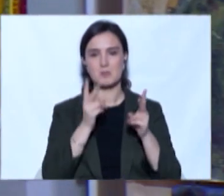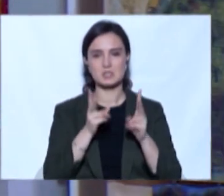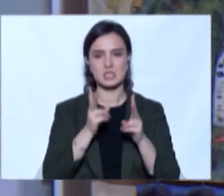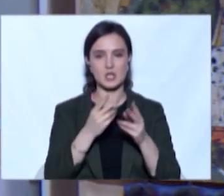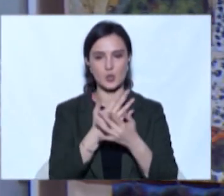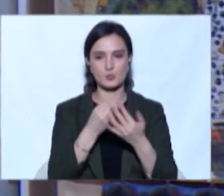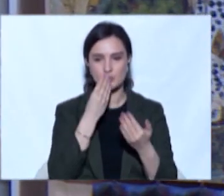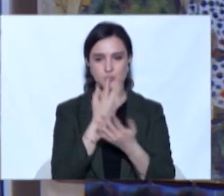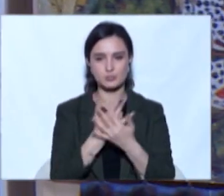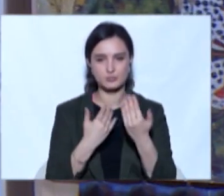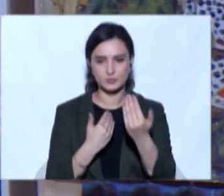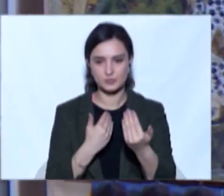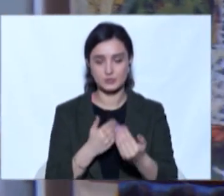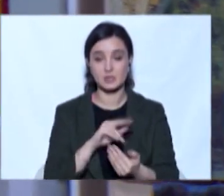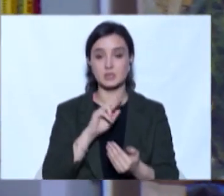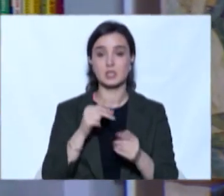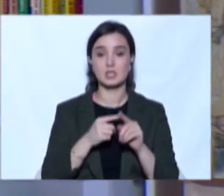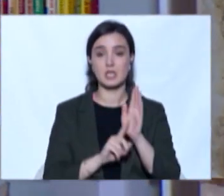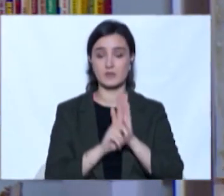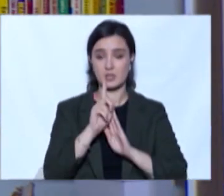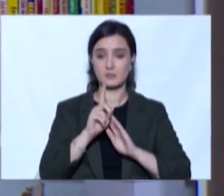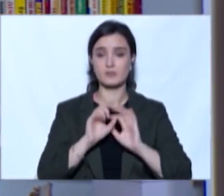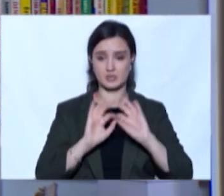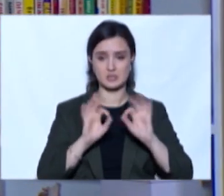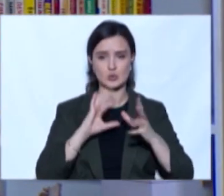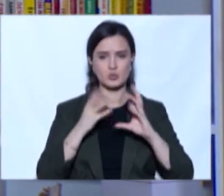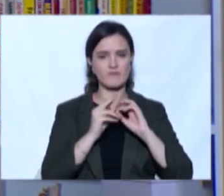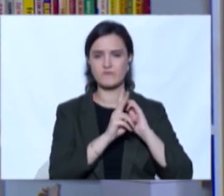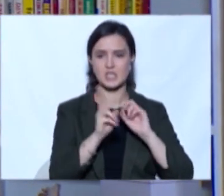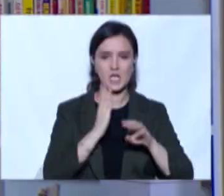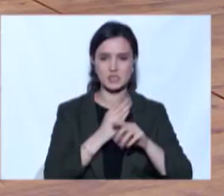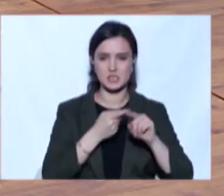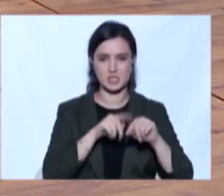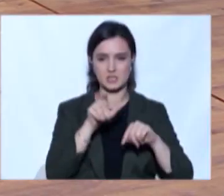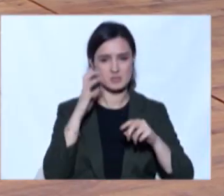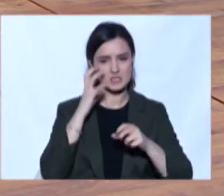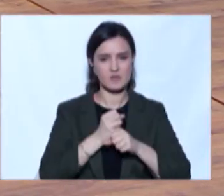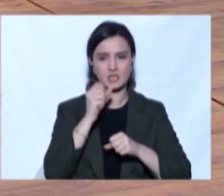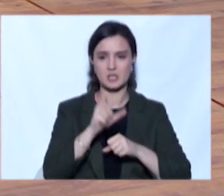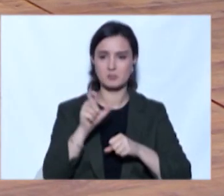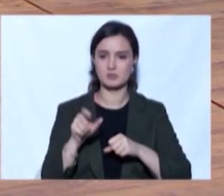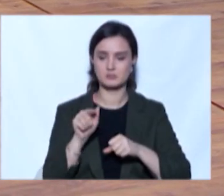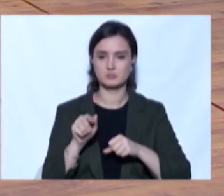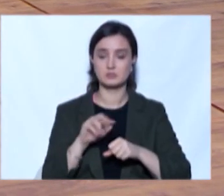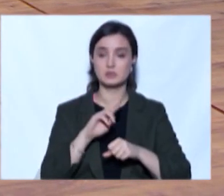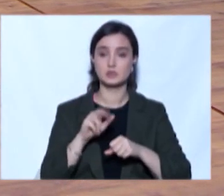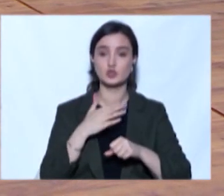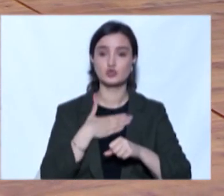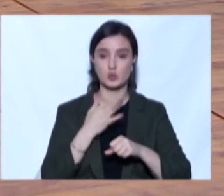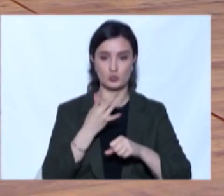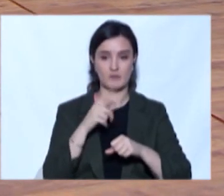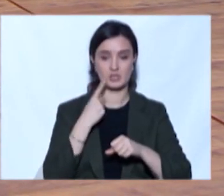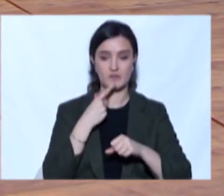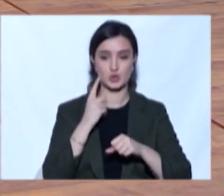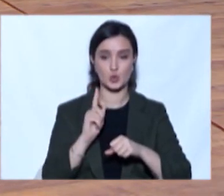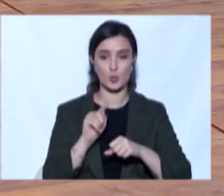ასე შემდეგ. თავიდან პირველად თქვა საერთოდ ვინ არიან ეს ხალხი სვანები და ჩვენ უნდა ვთქვათ